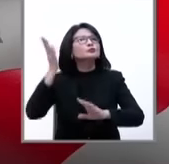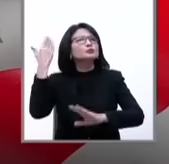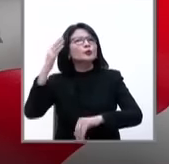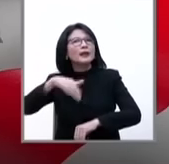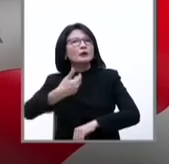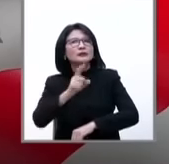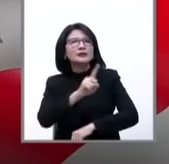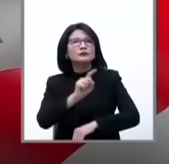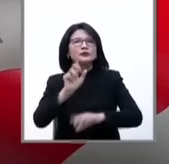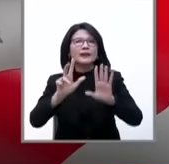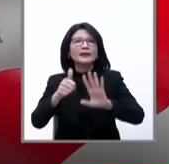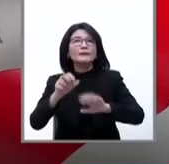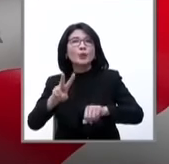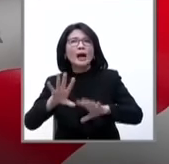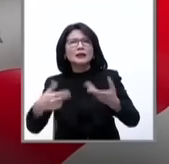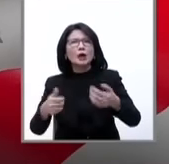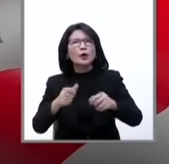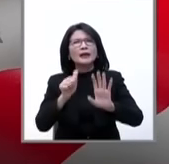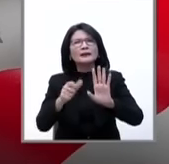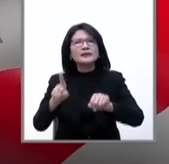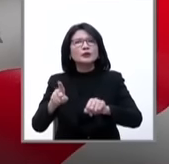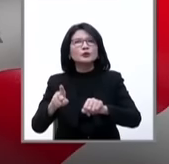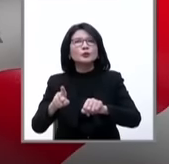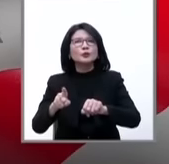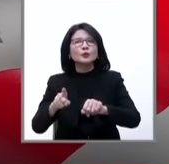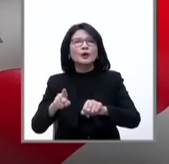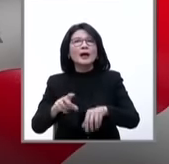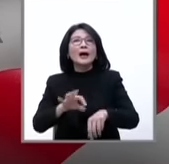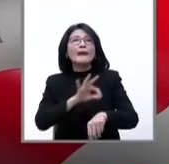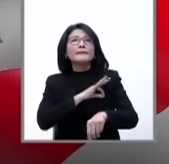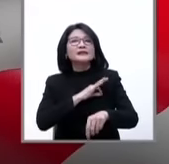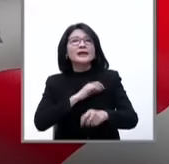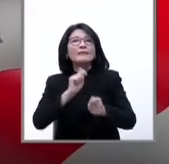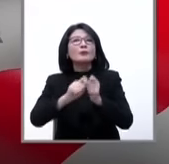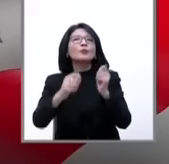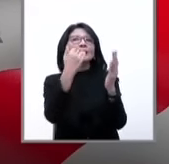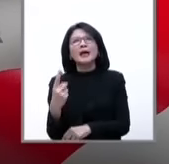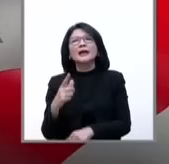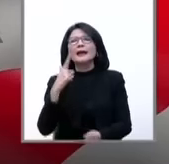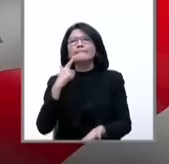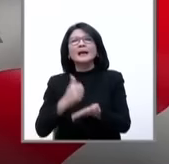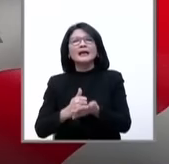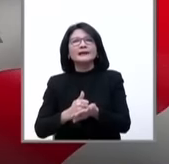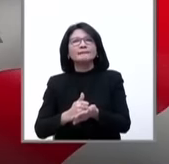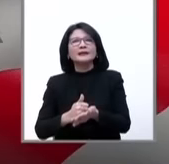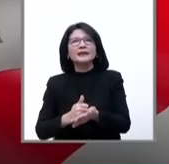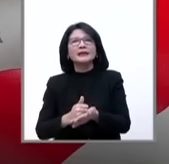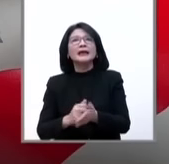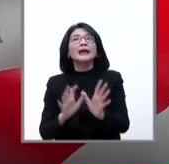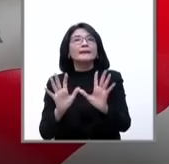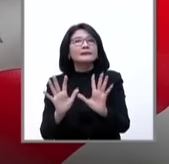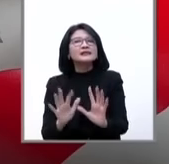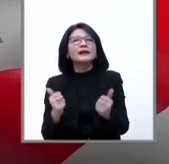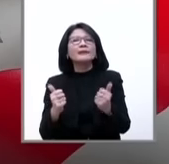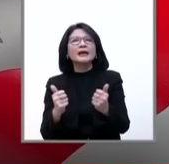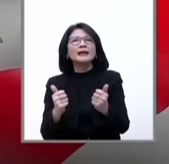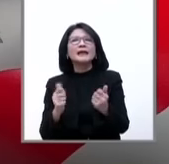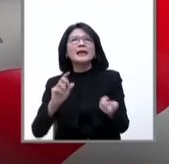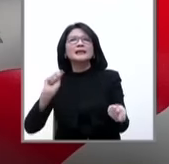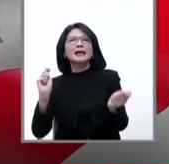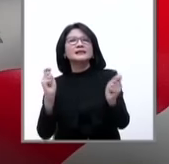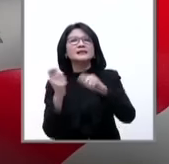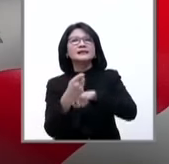kecakapan mereka dalam hal memahiri keterampilan kepemimpinan yang paling dasar. Jangan lupa,